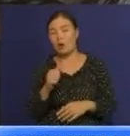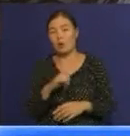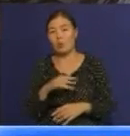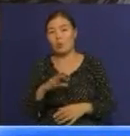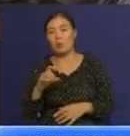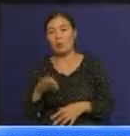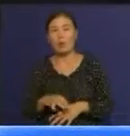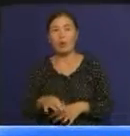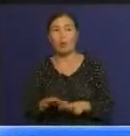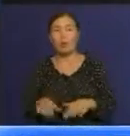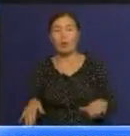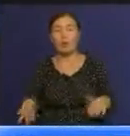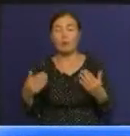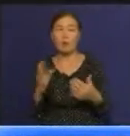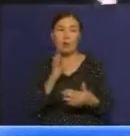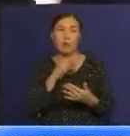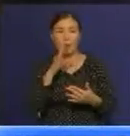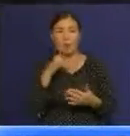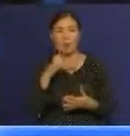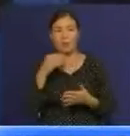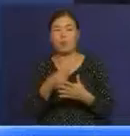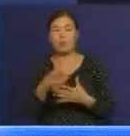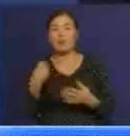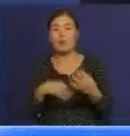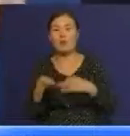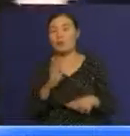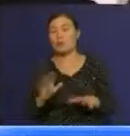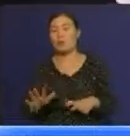аутизммен ауыратын балалар, олардың ата-аналары қымбат дәріге емес,